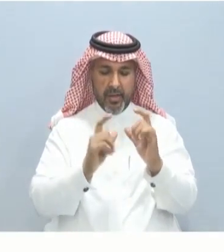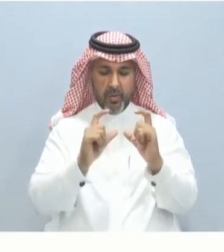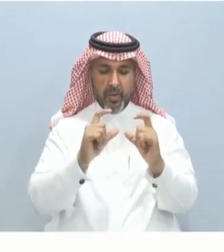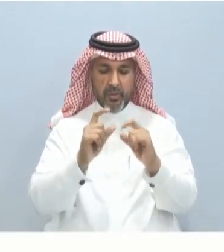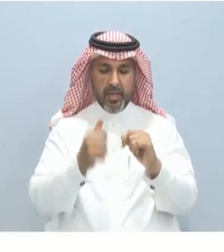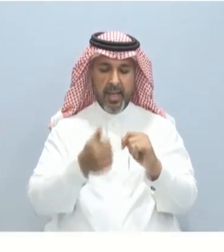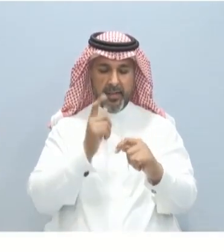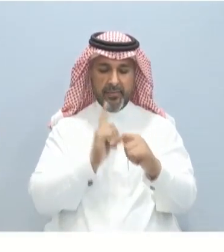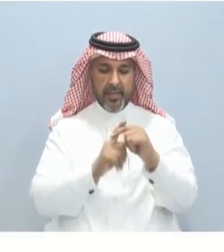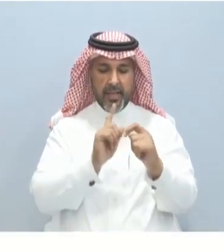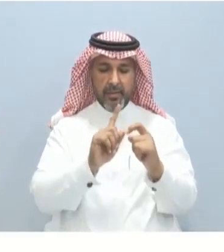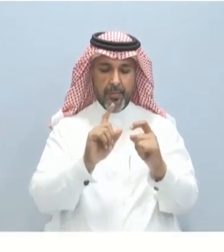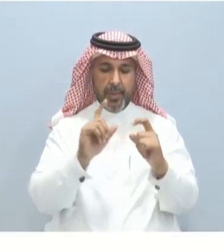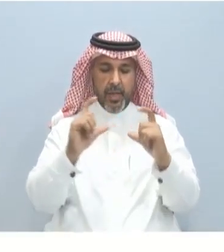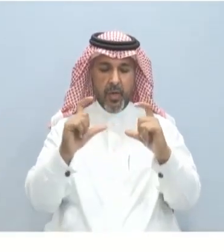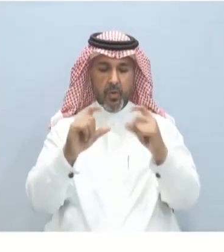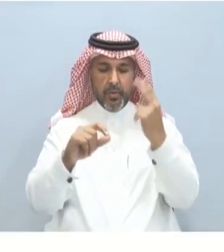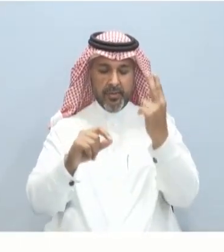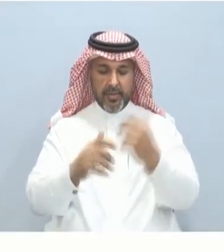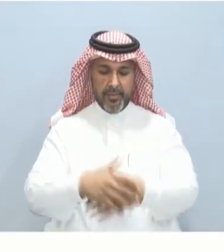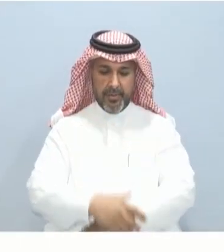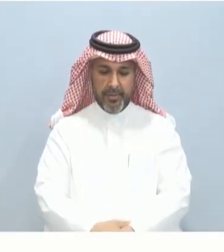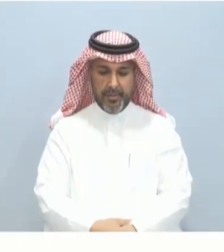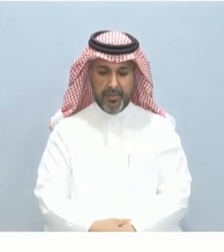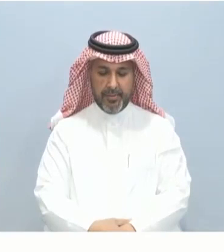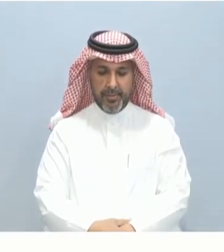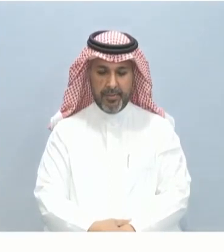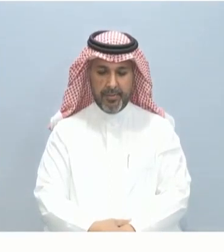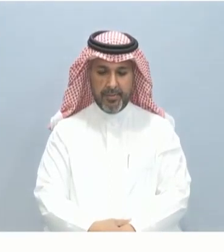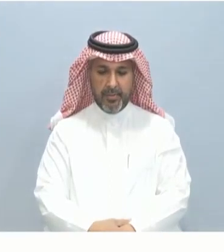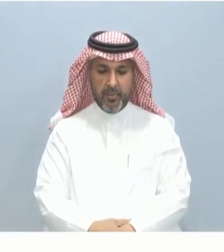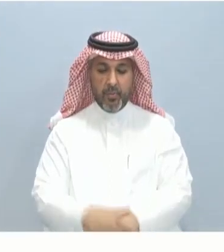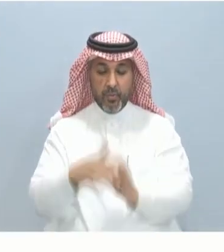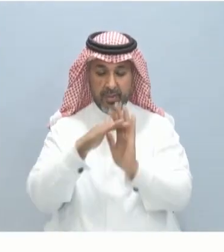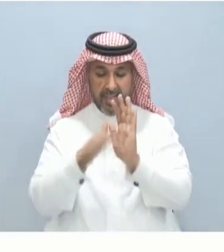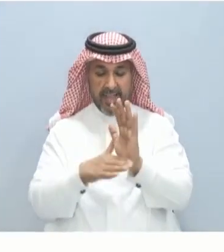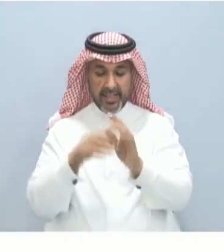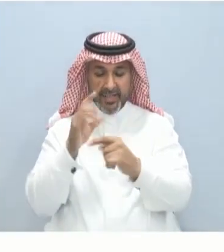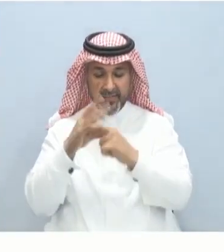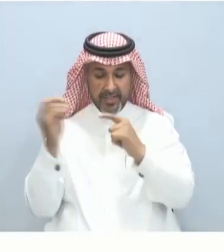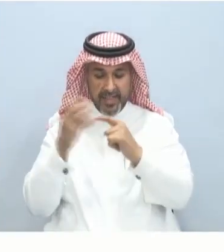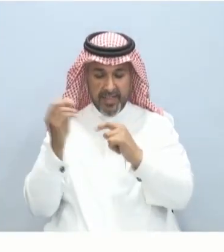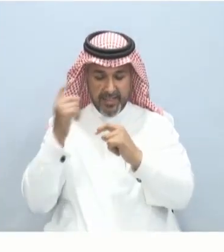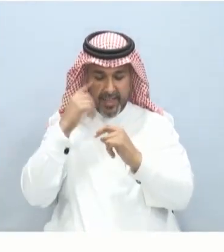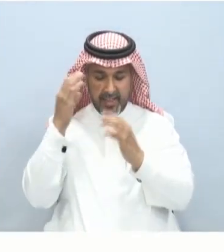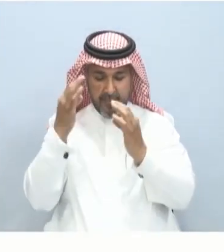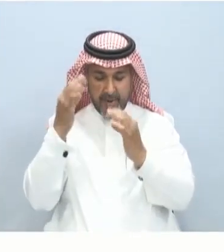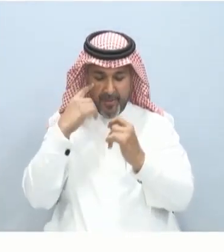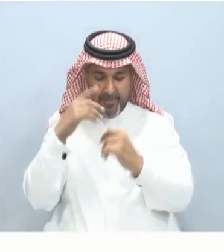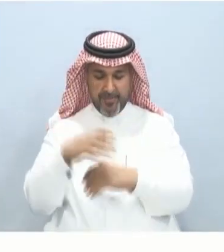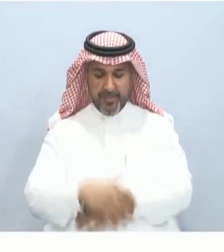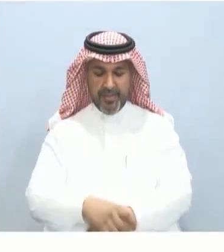الفرق بين حدين هذا الشكل نلاحظ هنا لدينا ناقص اثنين الف باء ذلك يعني ان هذا الحد الاوسط